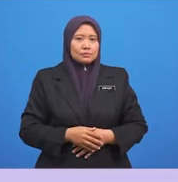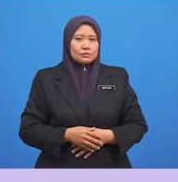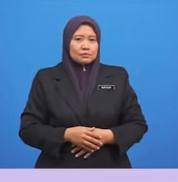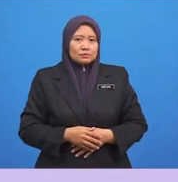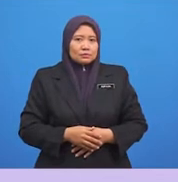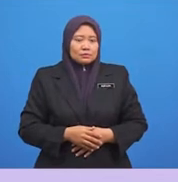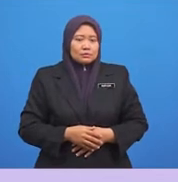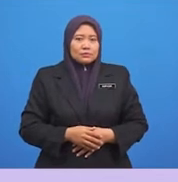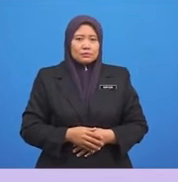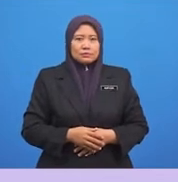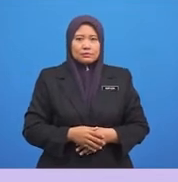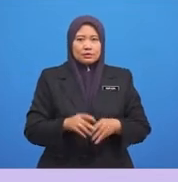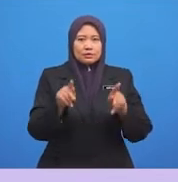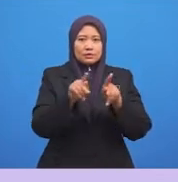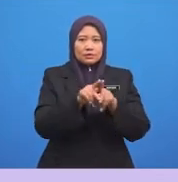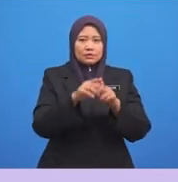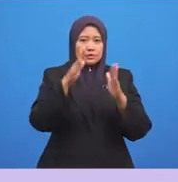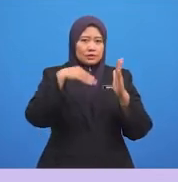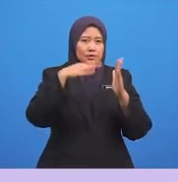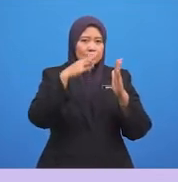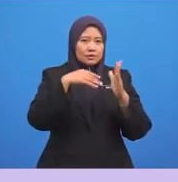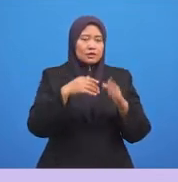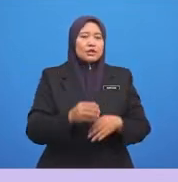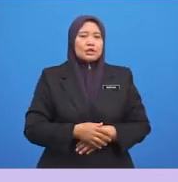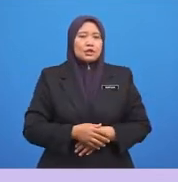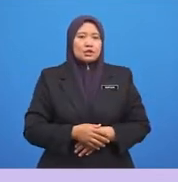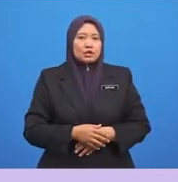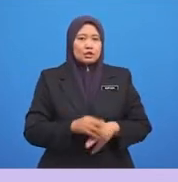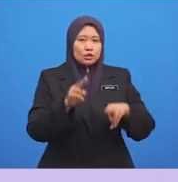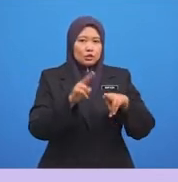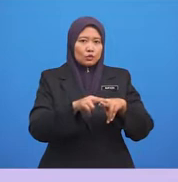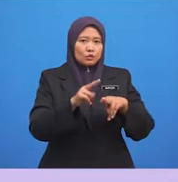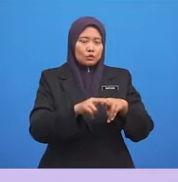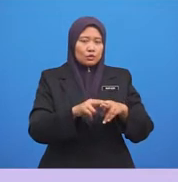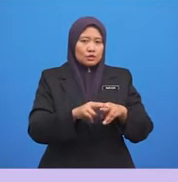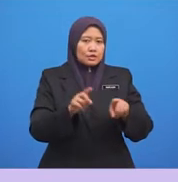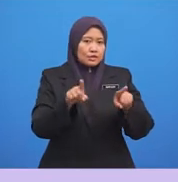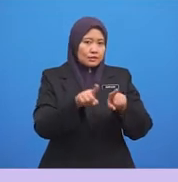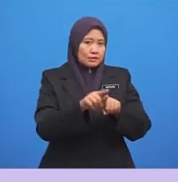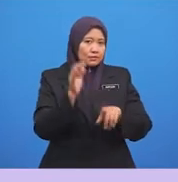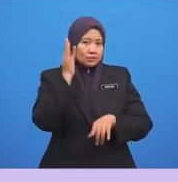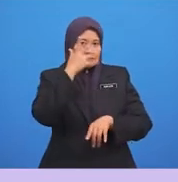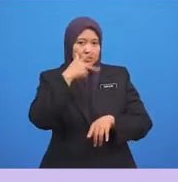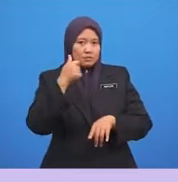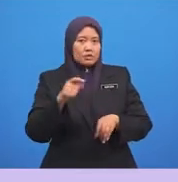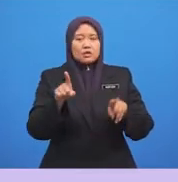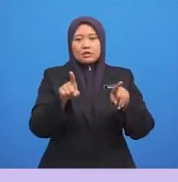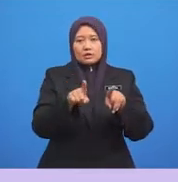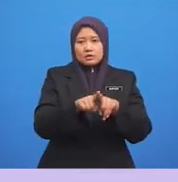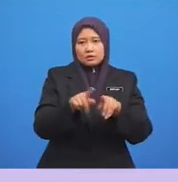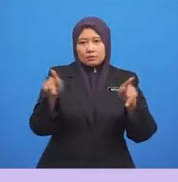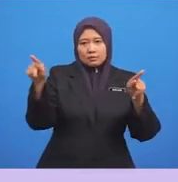pasangan pengantin yang sedang bersanding itu sama cantik,